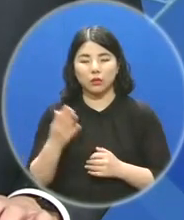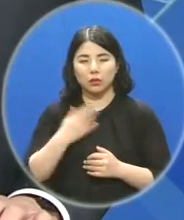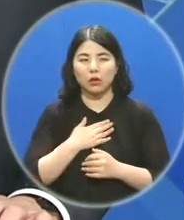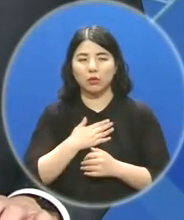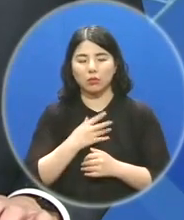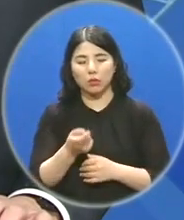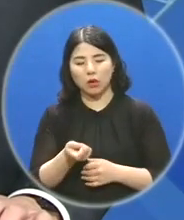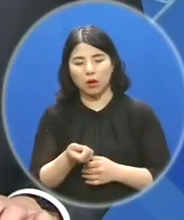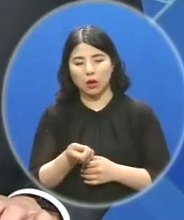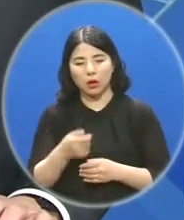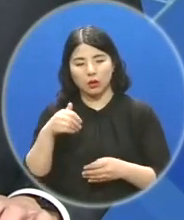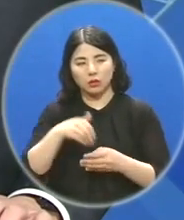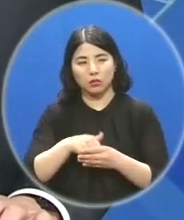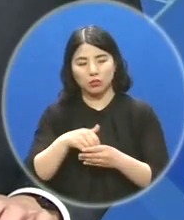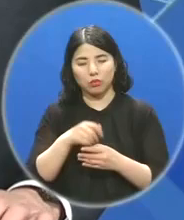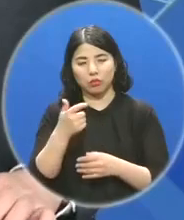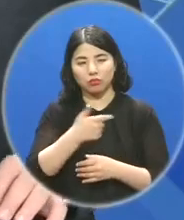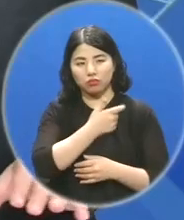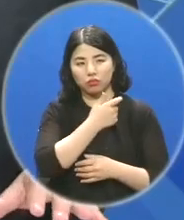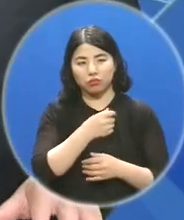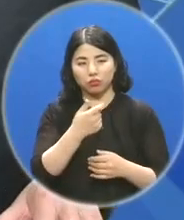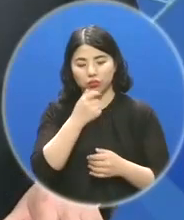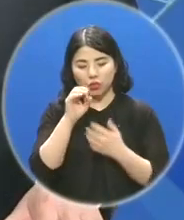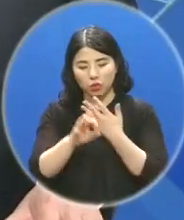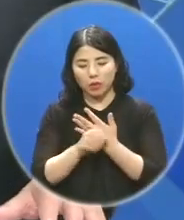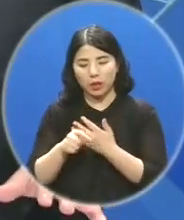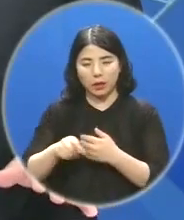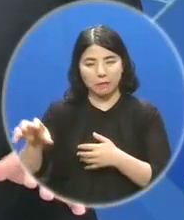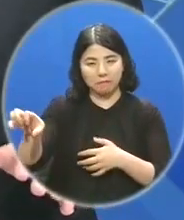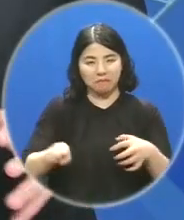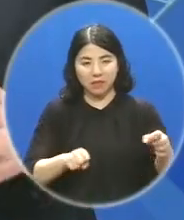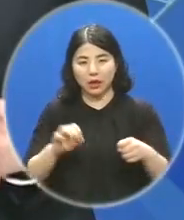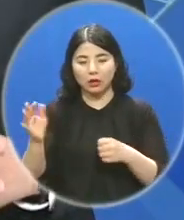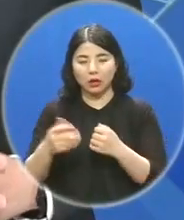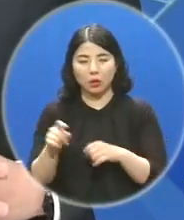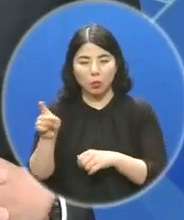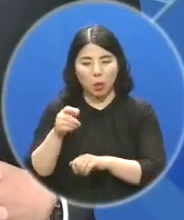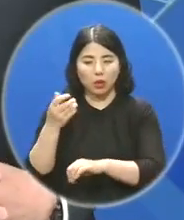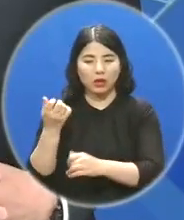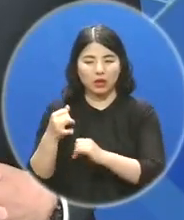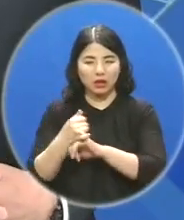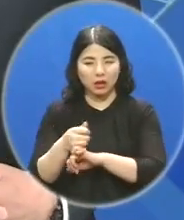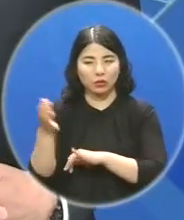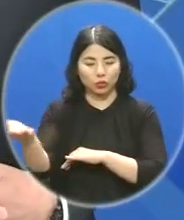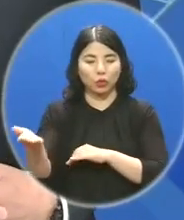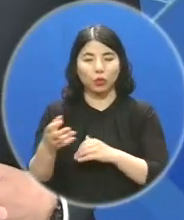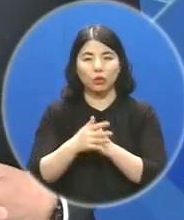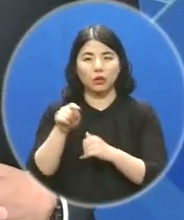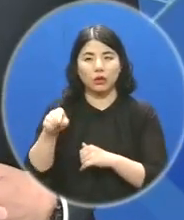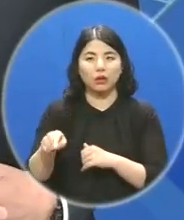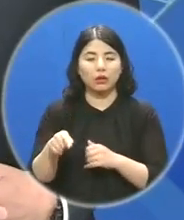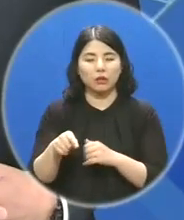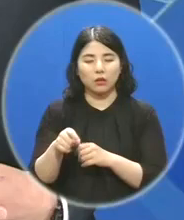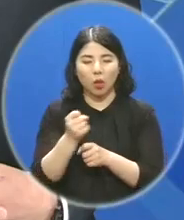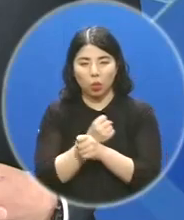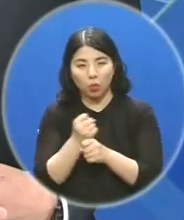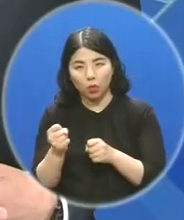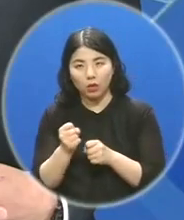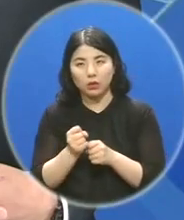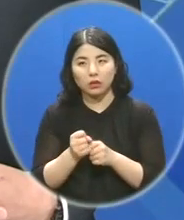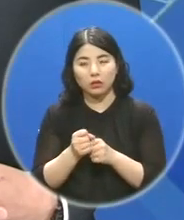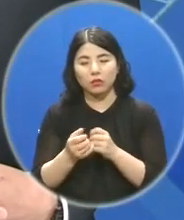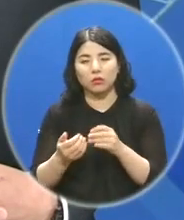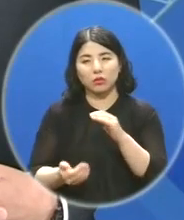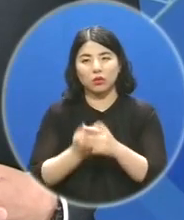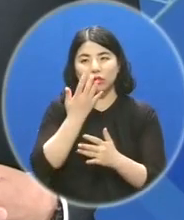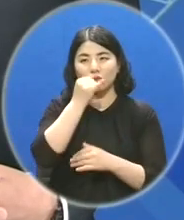열세다라고 하면 이제 소수당의 표를 저한테로 이제 끌어오기 위한 거죠. 그러면 소수당에다 무언가를 또 약속하게 되고 이제 이런 이합집산이 그